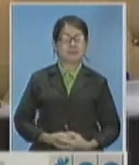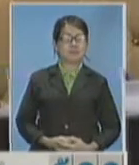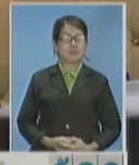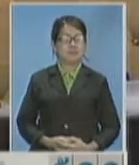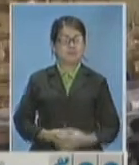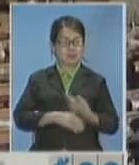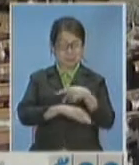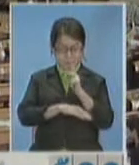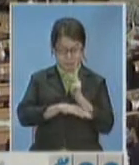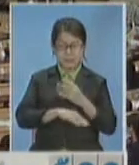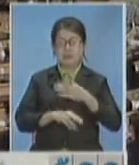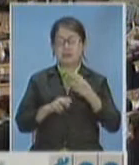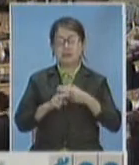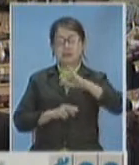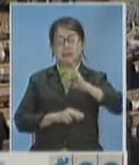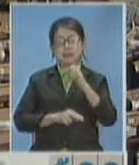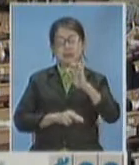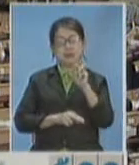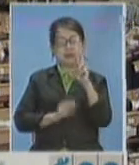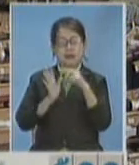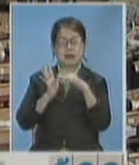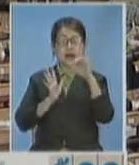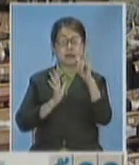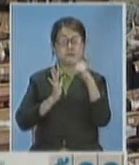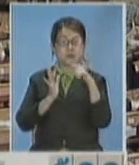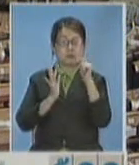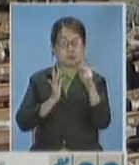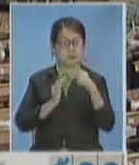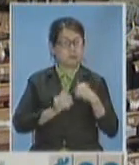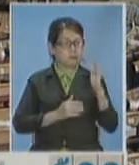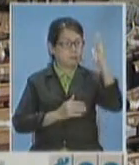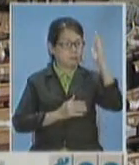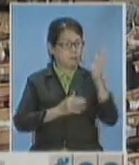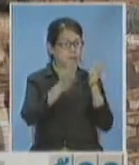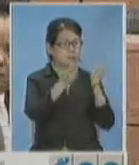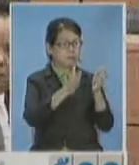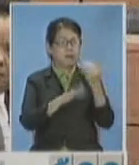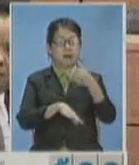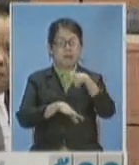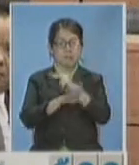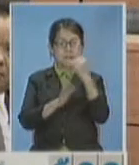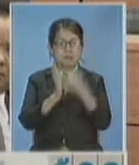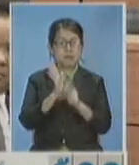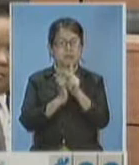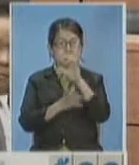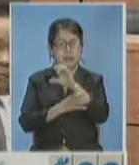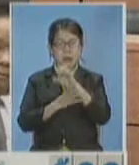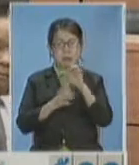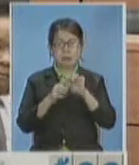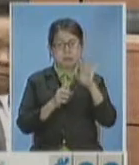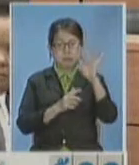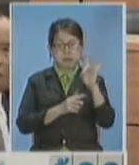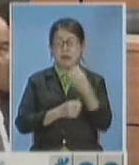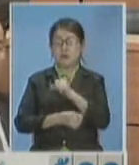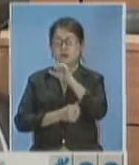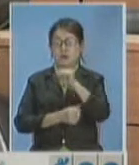ท่านประธานครับผมจิรยุครับขอประท้วงท่านประธานข้อ8อย่างนี้ท่านประธานครับท่านวัชระเพชรทองเนี่ยเกริ่นเนี่ยพอได้ก็เป็น